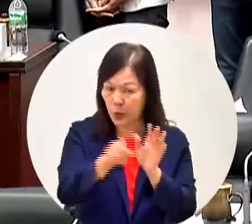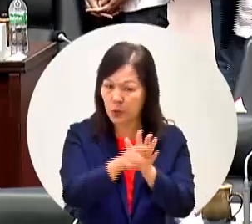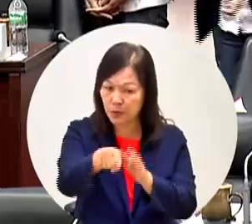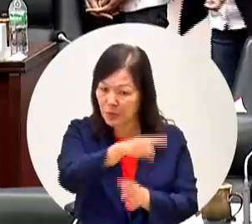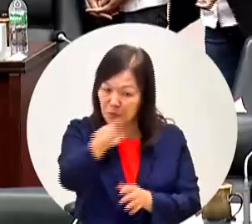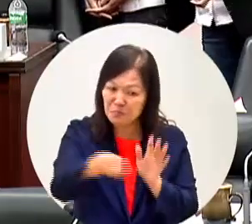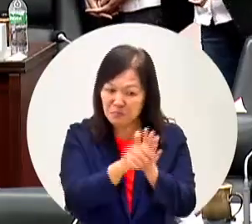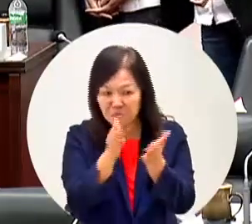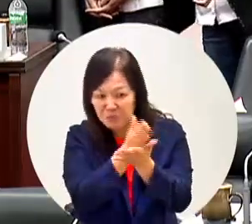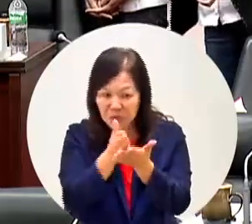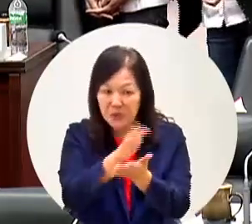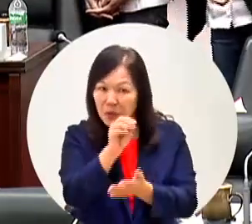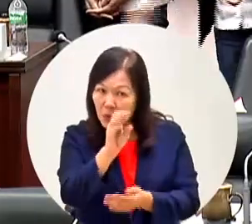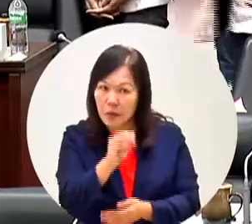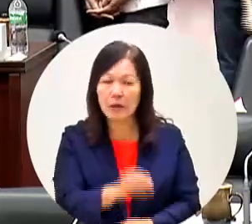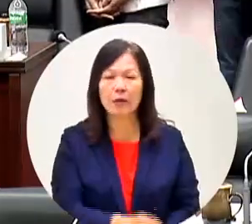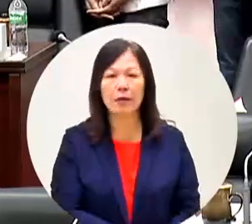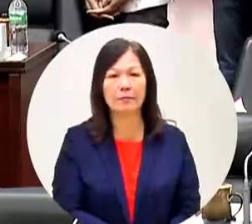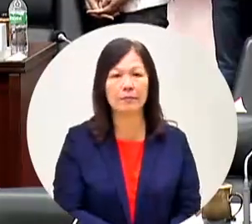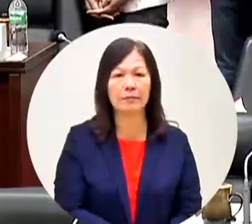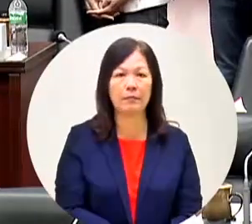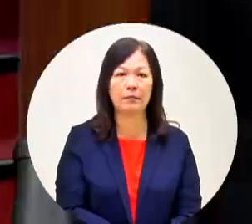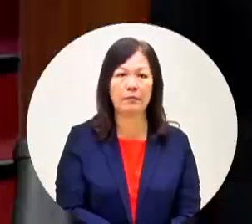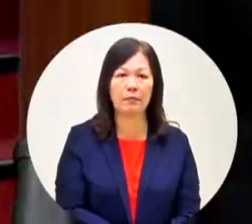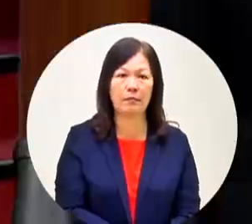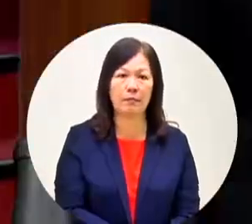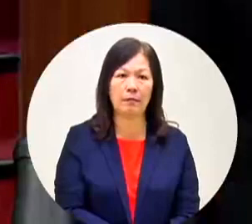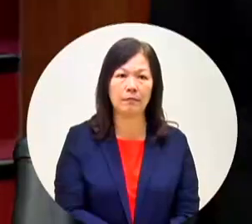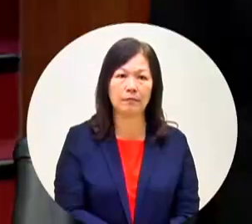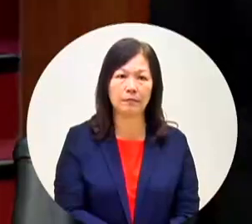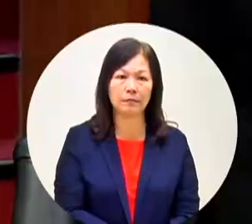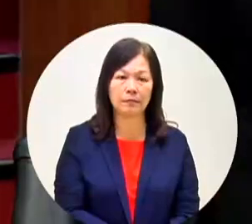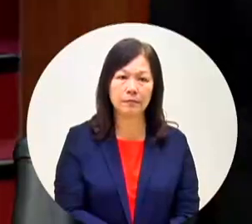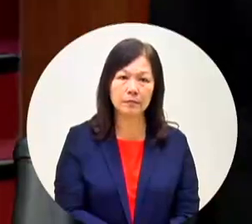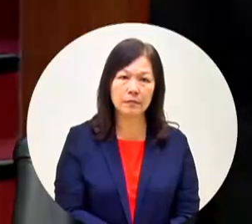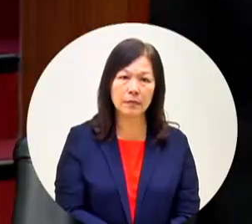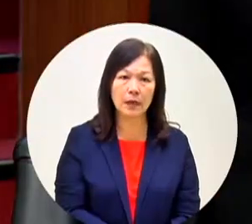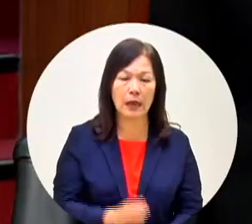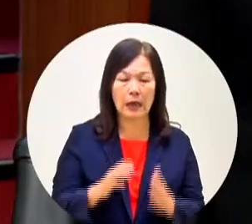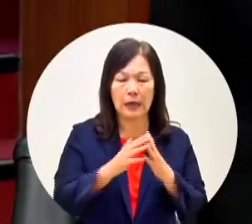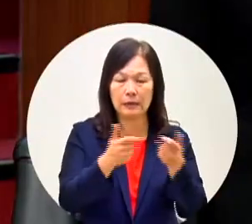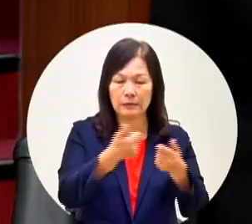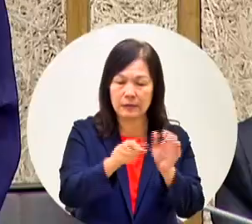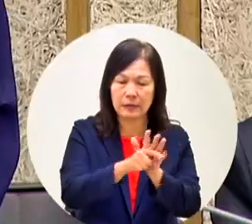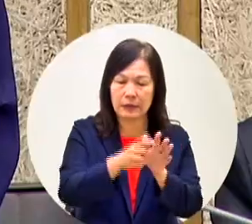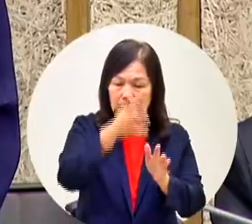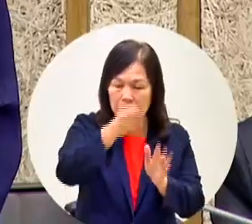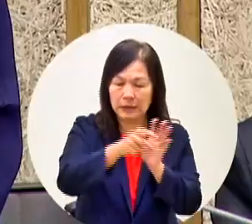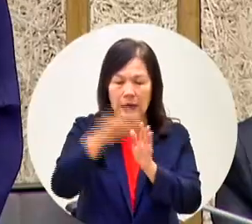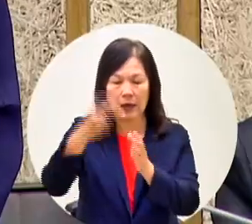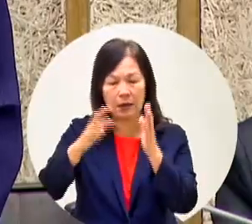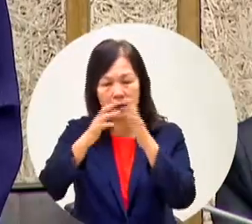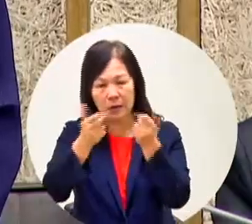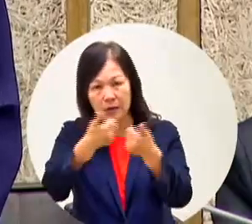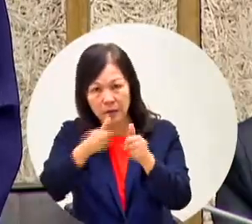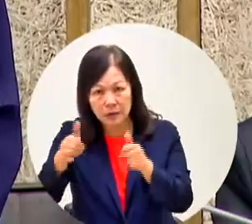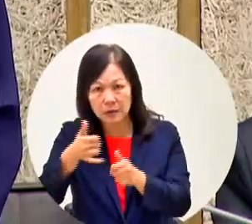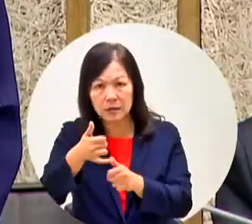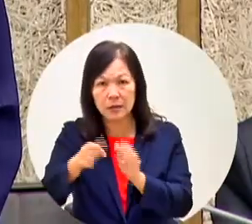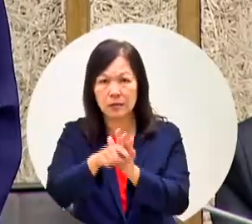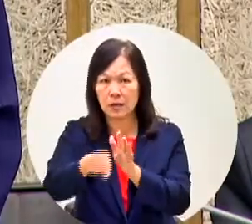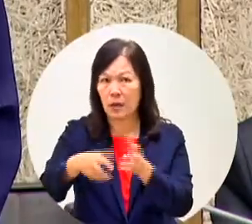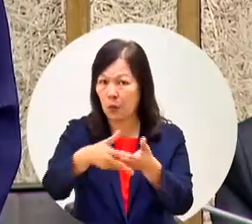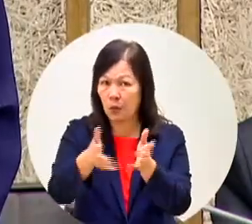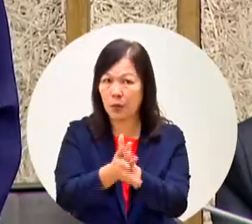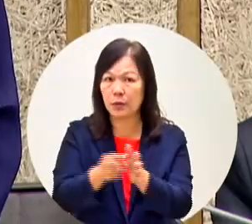会。 谢谢议长，那么谢谢议员啊。那这个部分呢，跟议员报告，因为这个